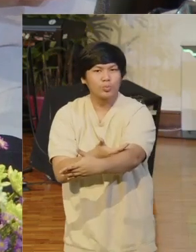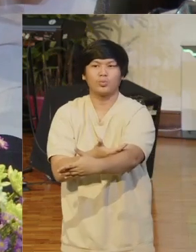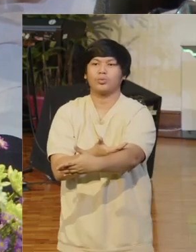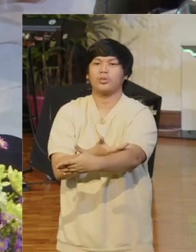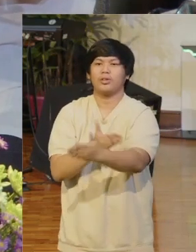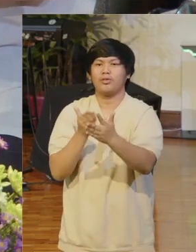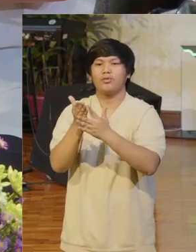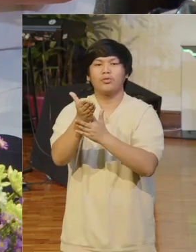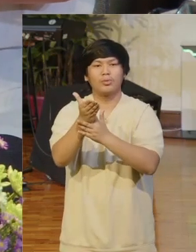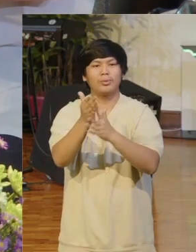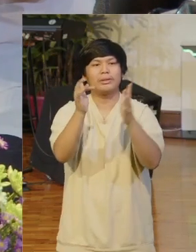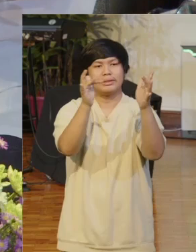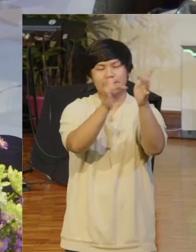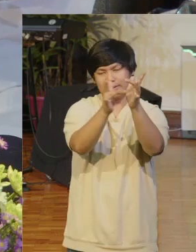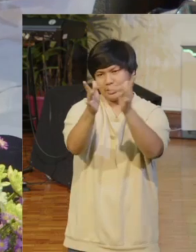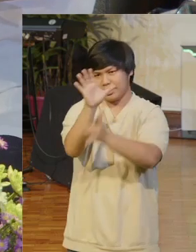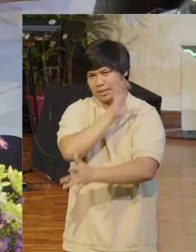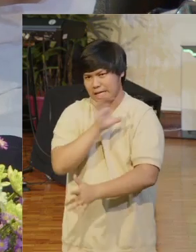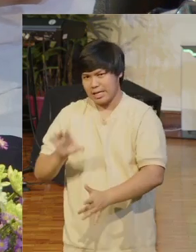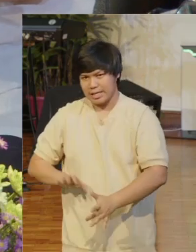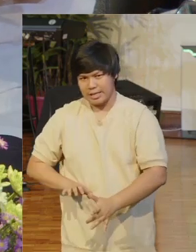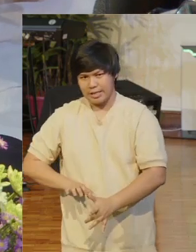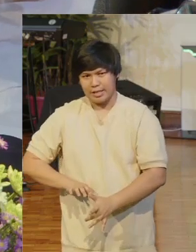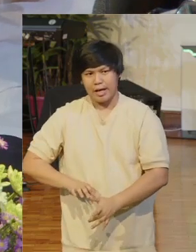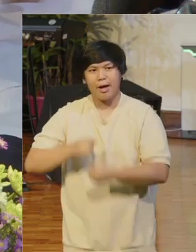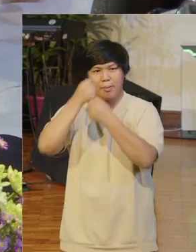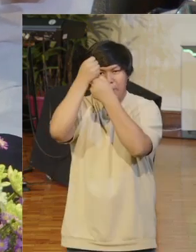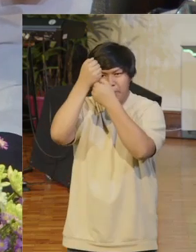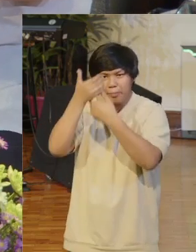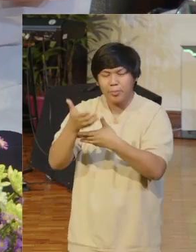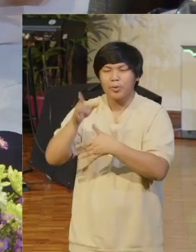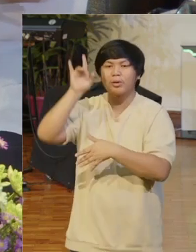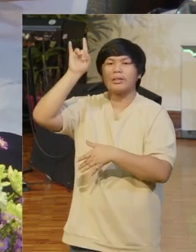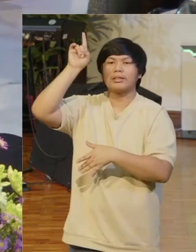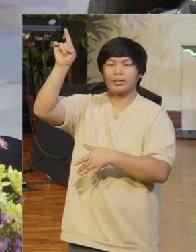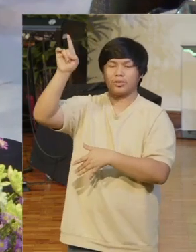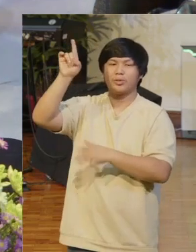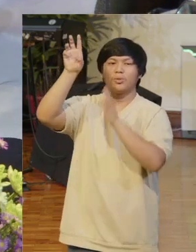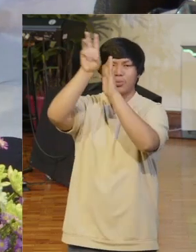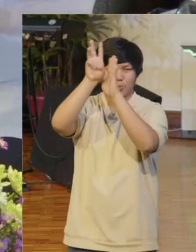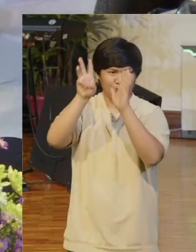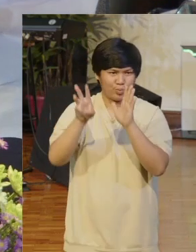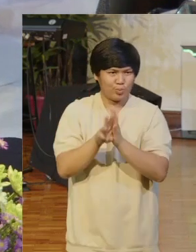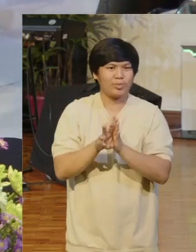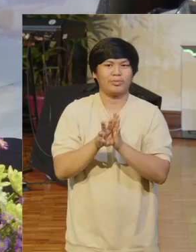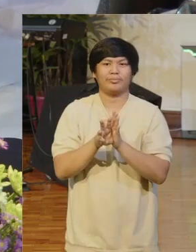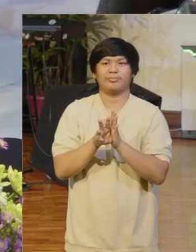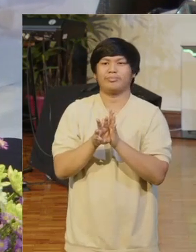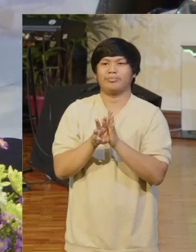Christ, according to the purpose of His will.